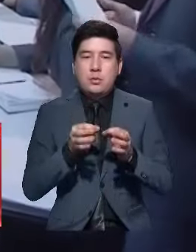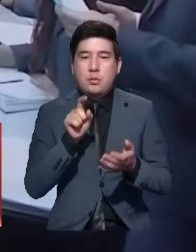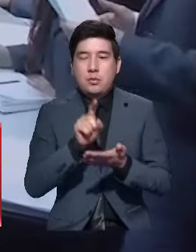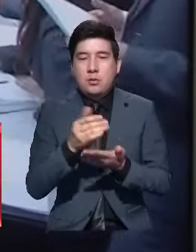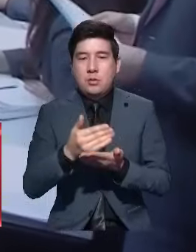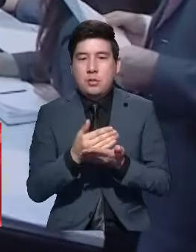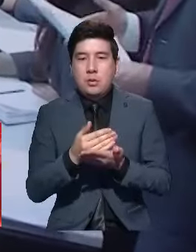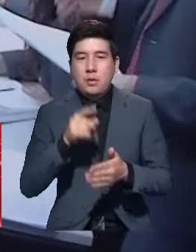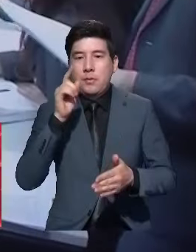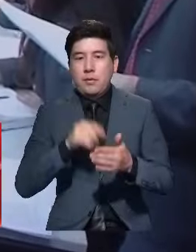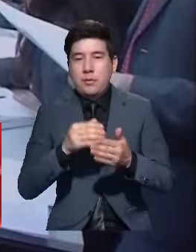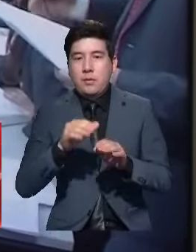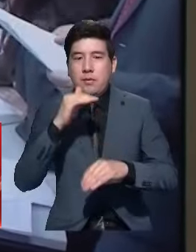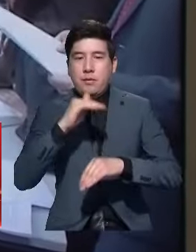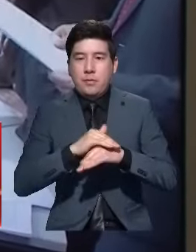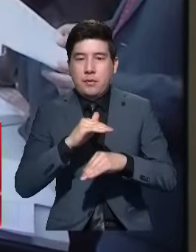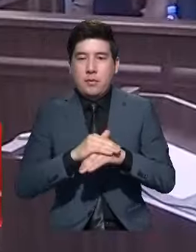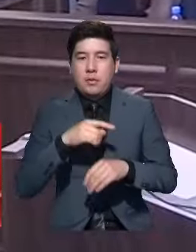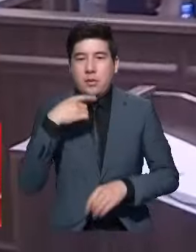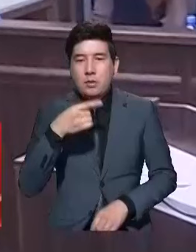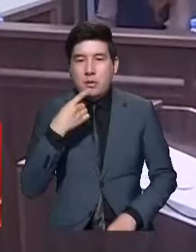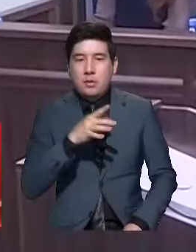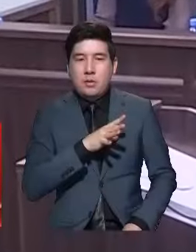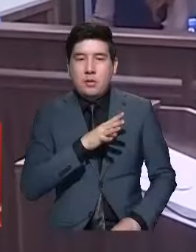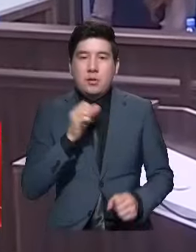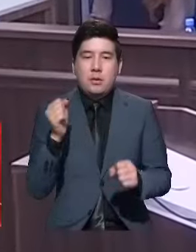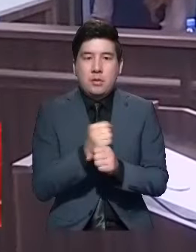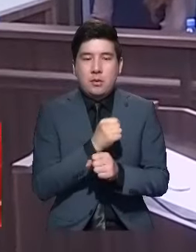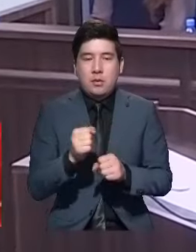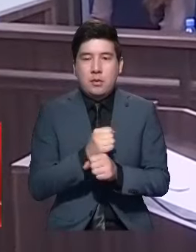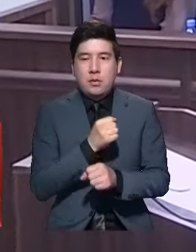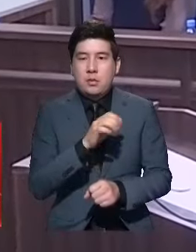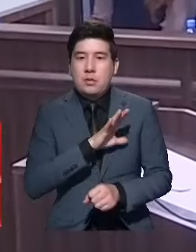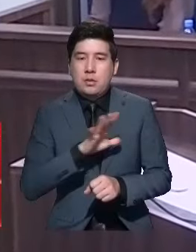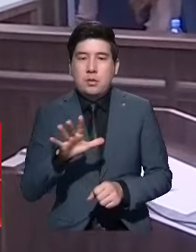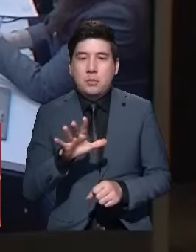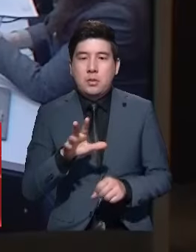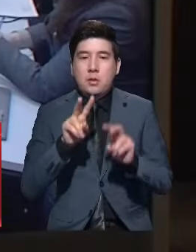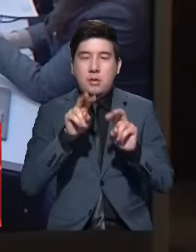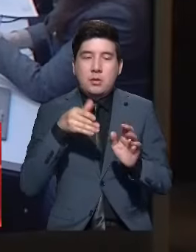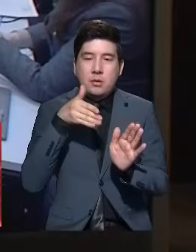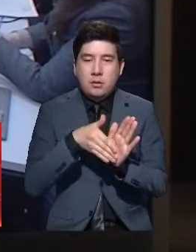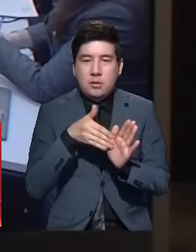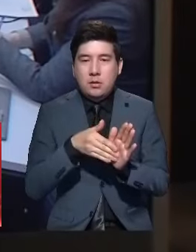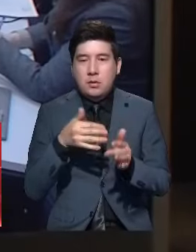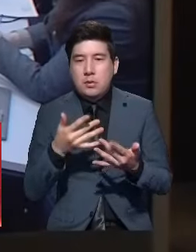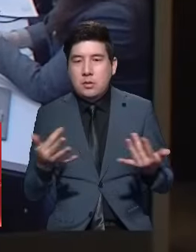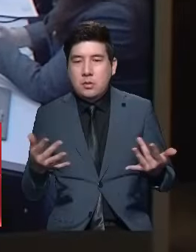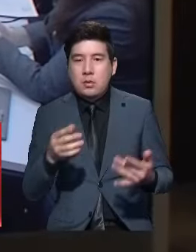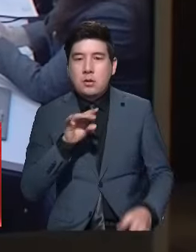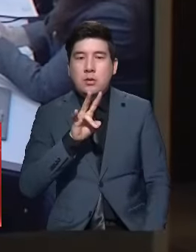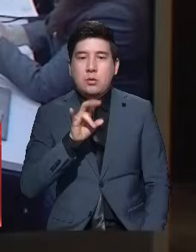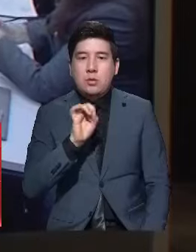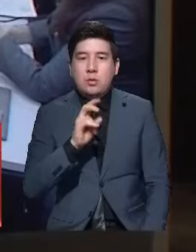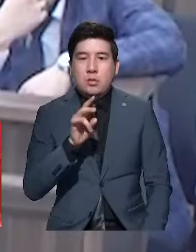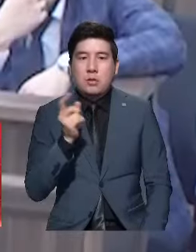тағылған айыптың дәлелсіз екенін айтып, қасақана ұрғанын жоққа шығарды. Жан-жақты зерттеу қажет екеніне тоқталды. Нүкенованың телефонын